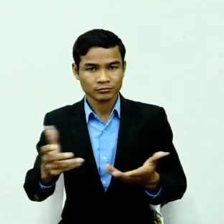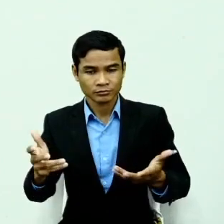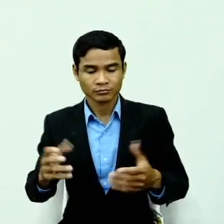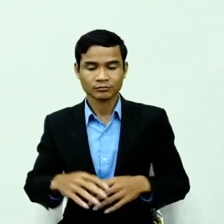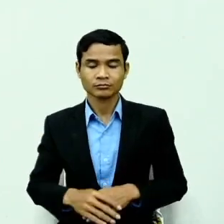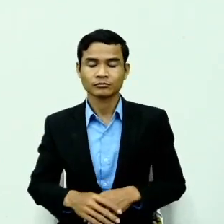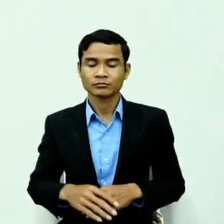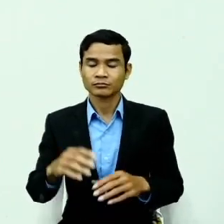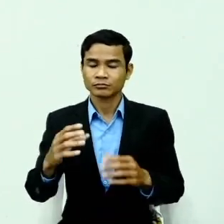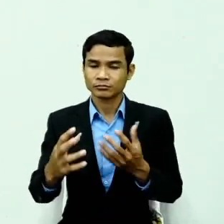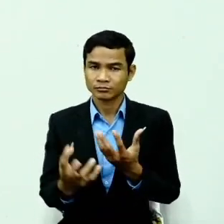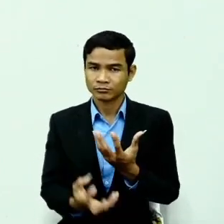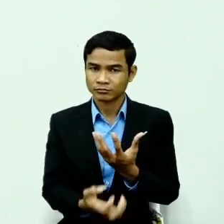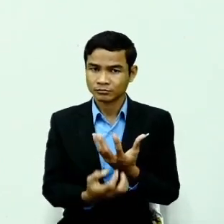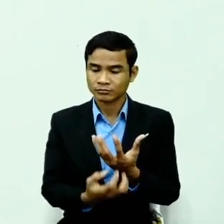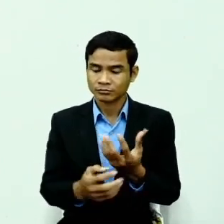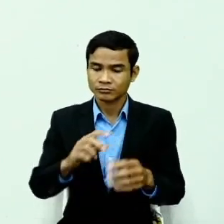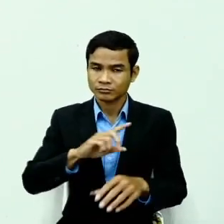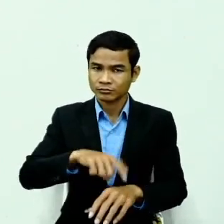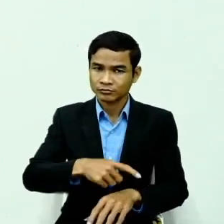rung ngọt